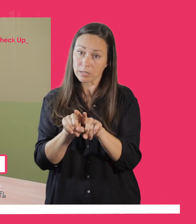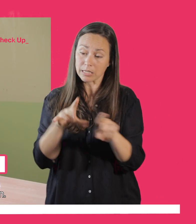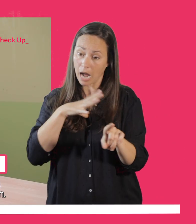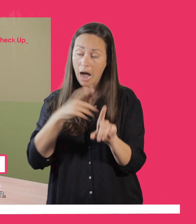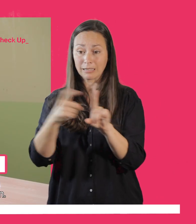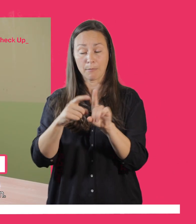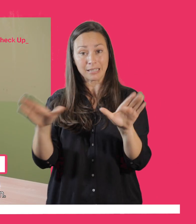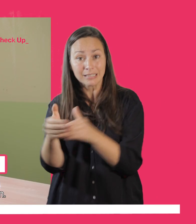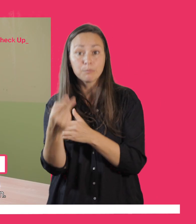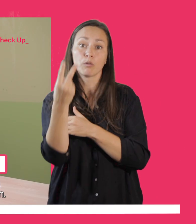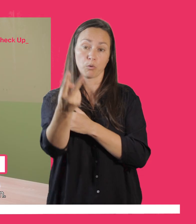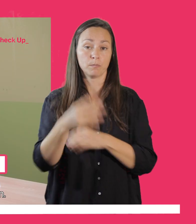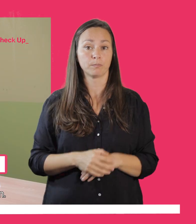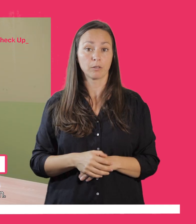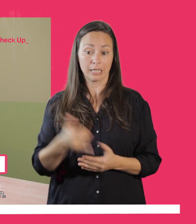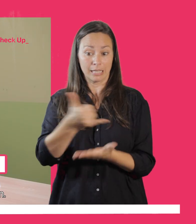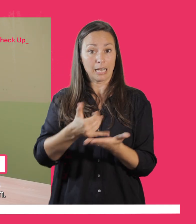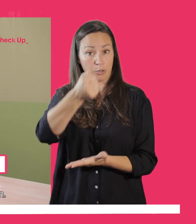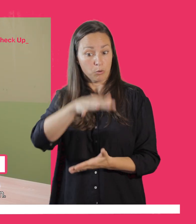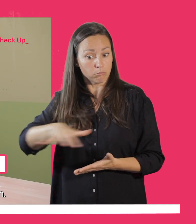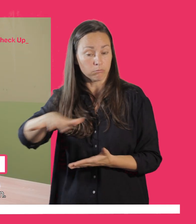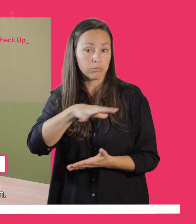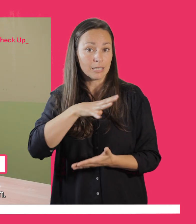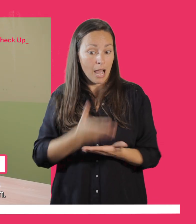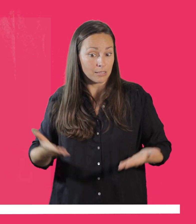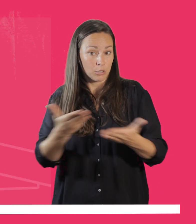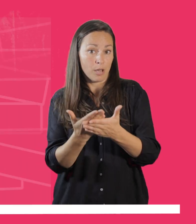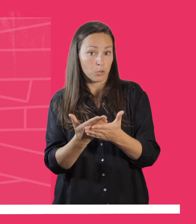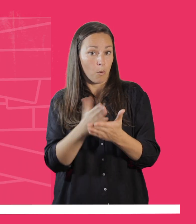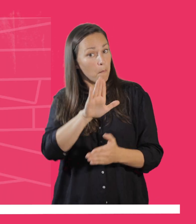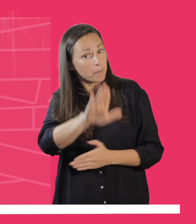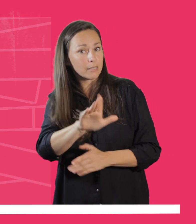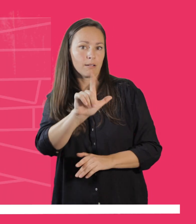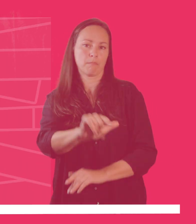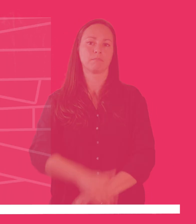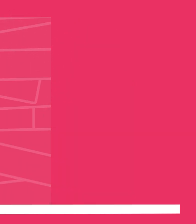un diabète de type 2, ce qui montre bien qu'il y a des particularités à La Réunion.